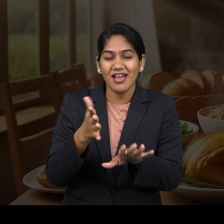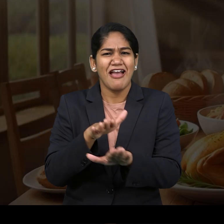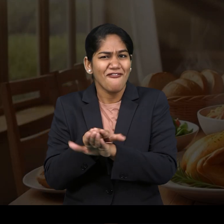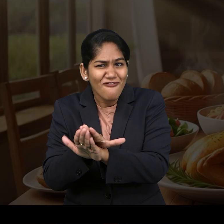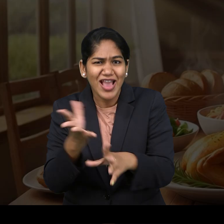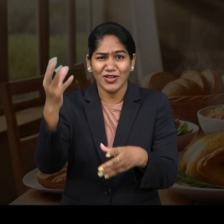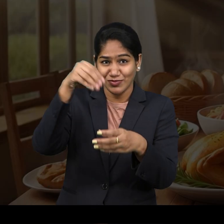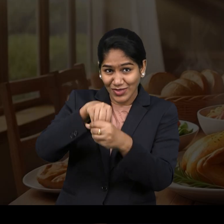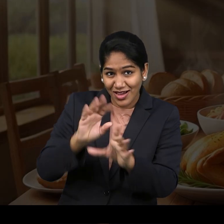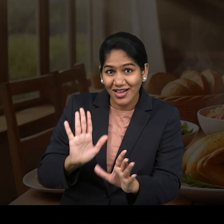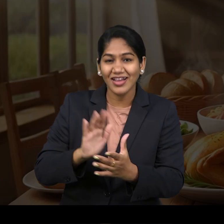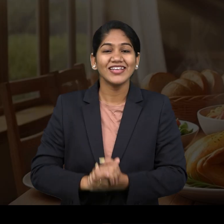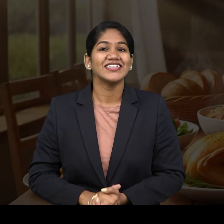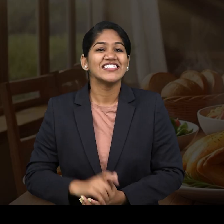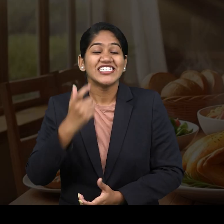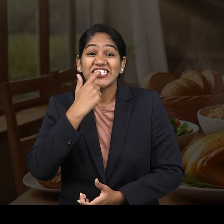மீன்,